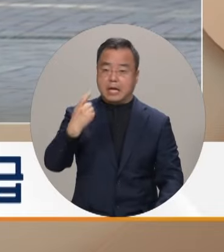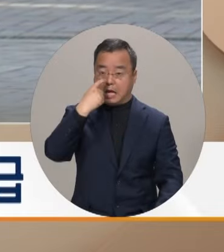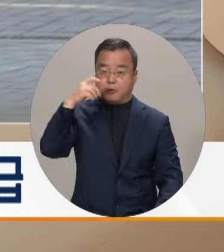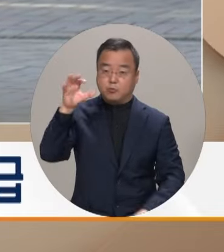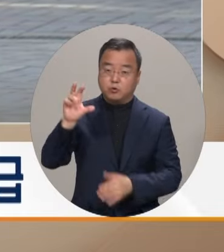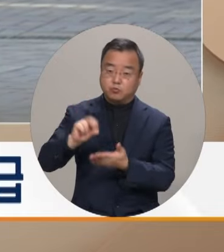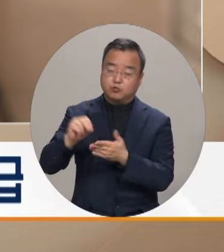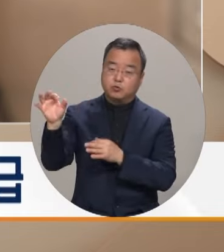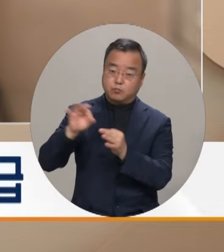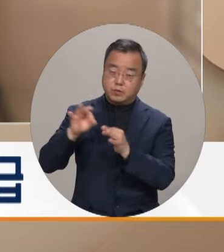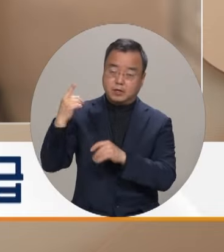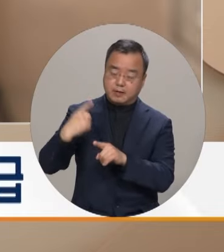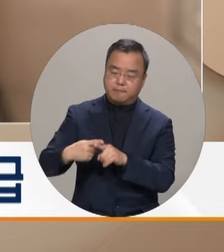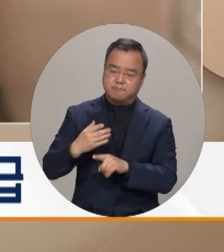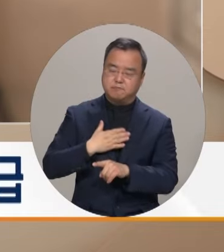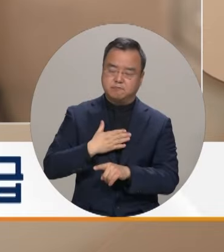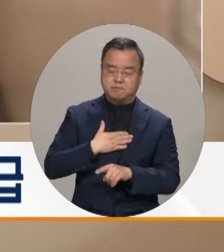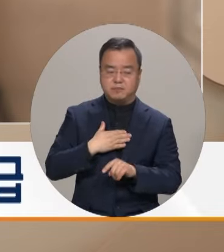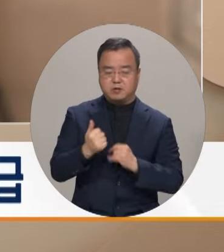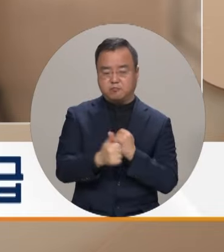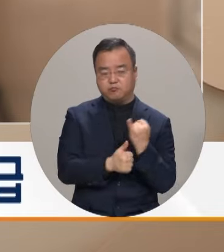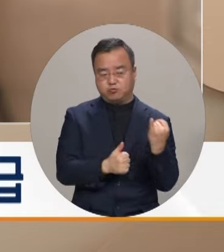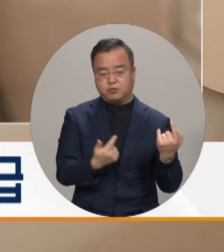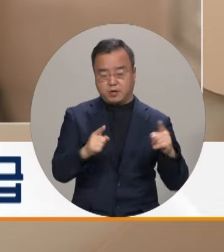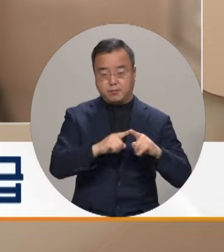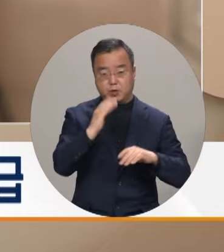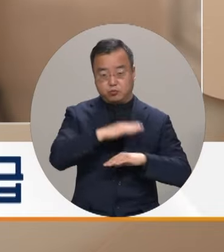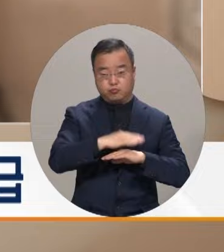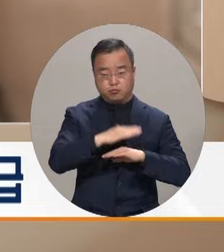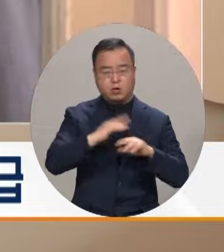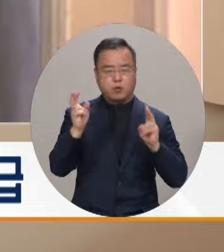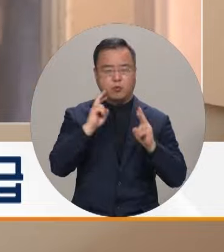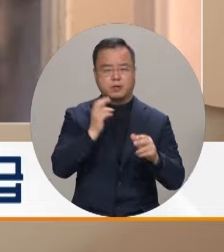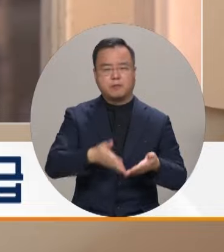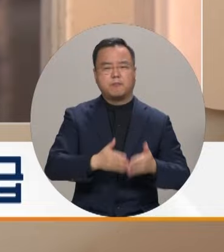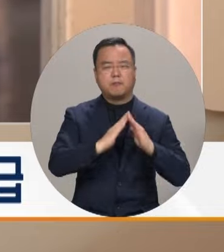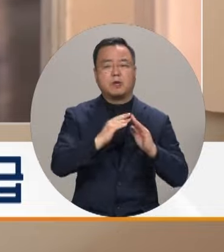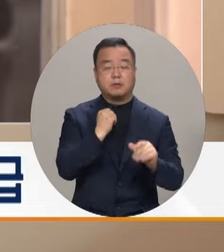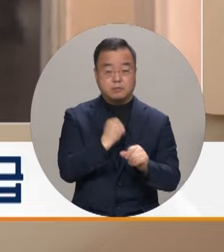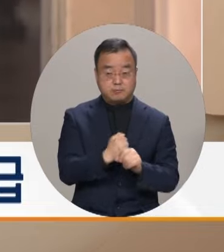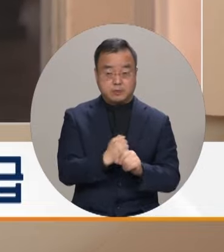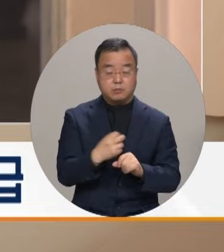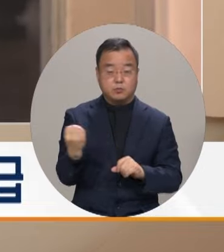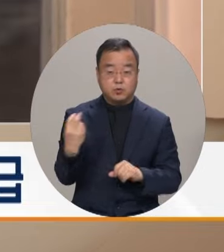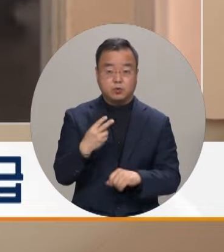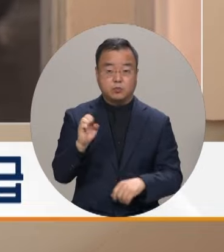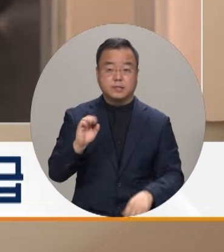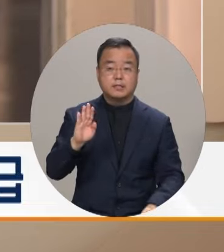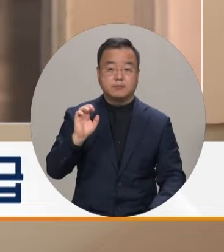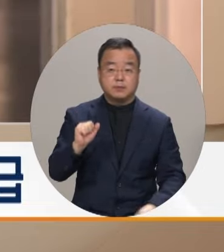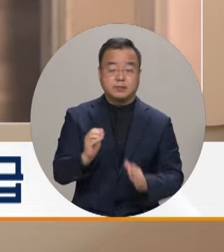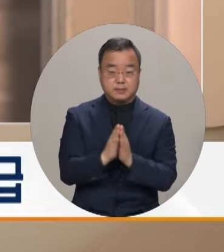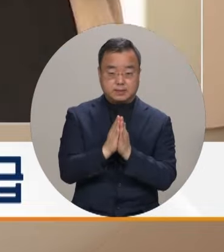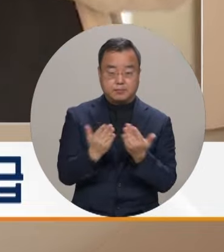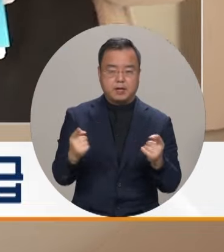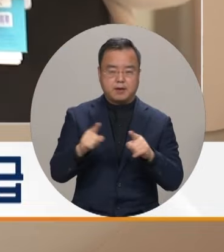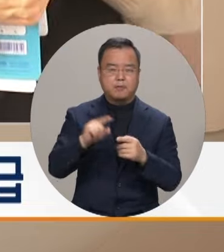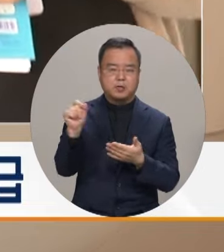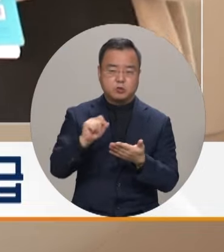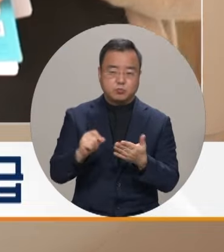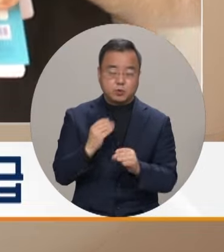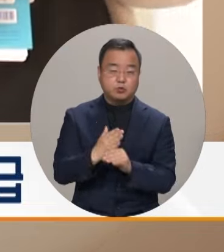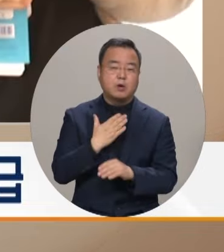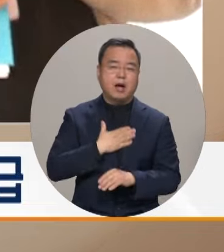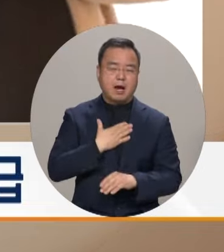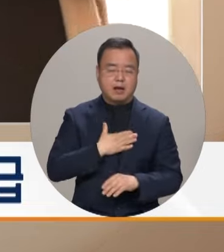해오다가 아예 자신의 부인과 함께 출판 업체를 차렸습니다 그리고이 EBS 교재를 함께 집필하면서 알게 된